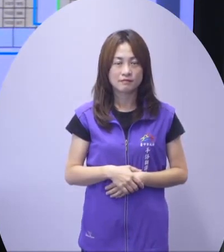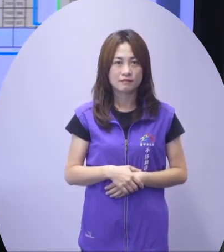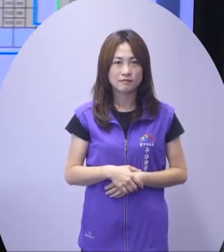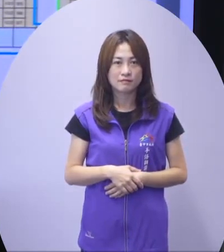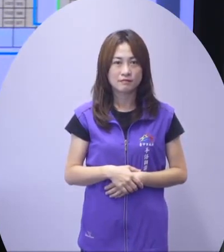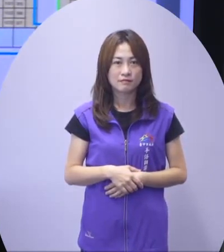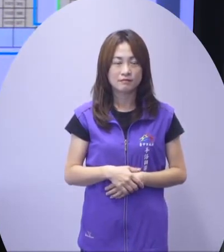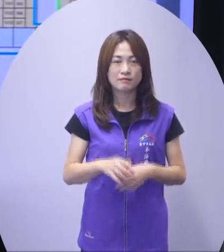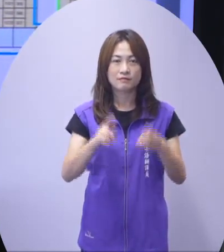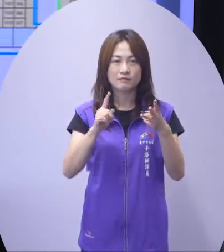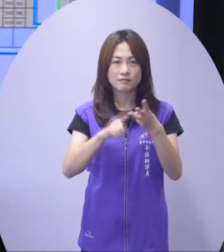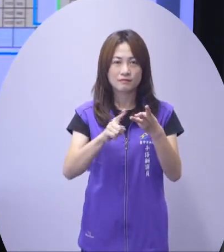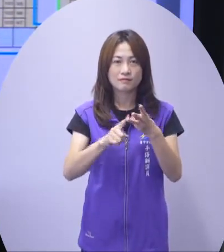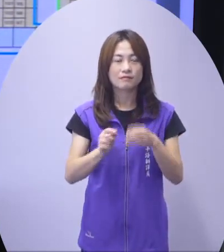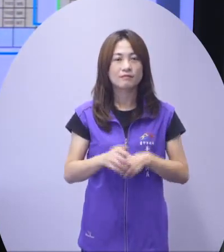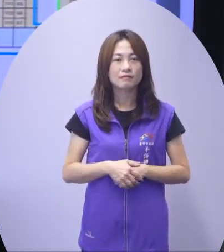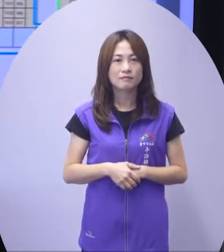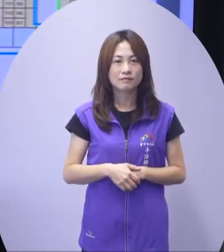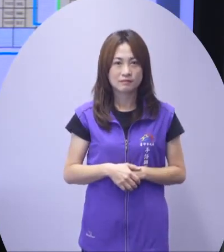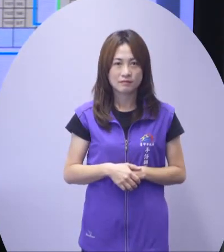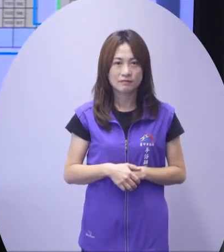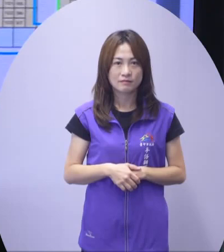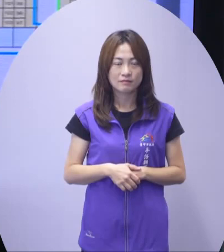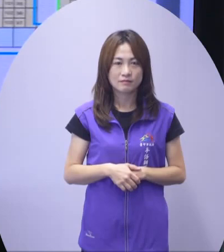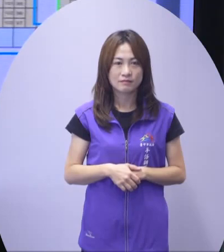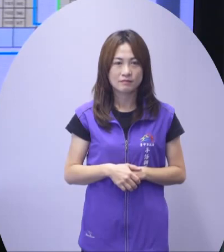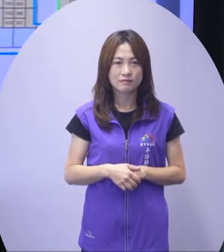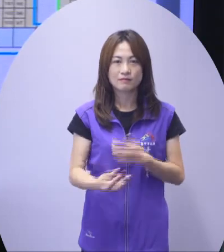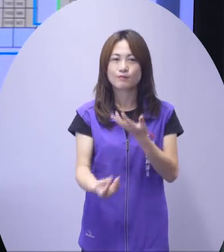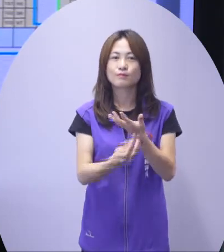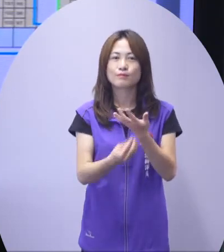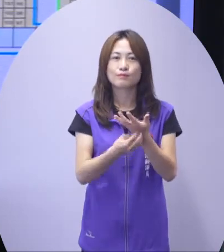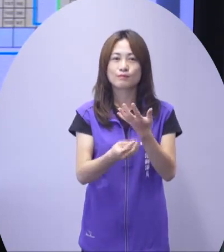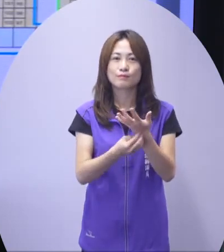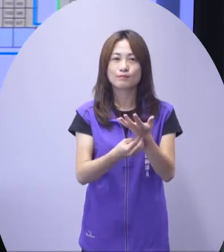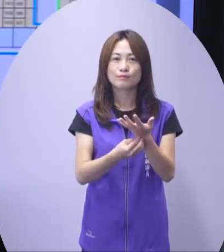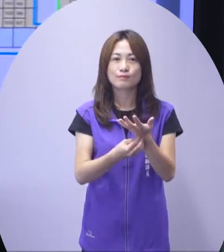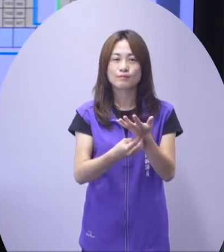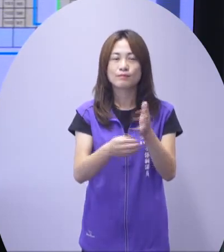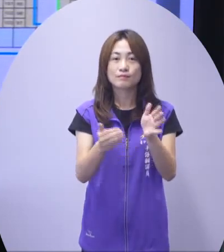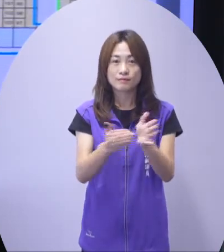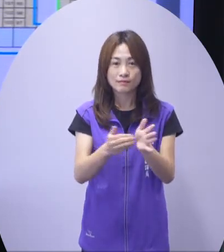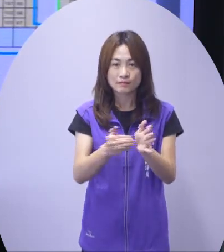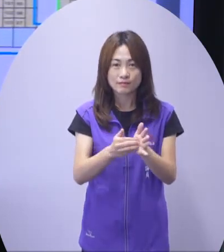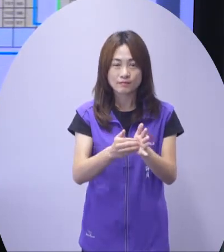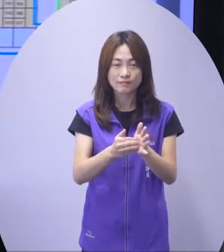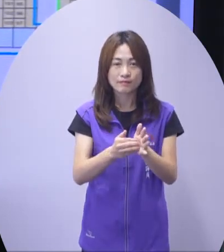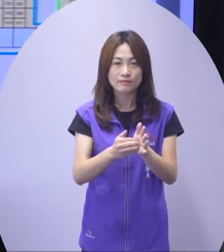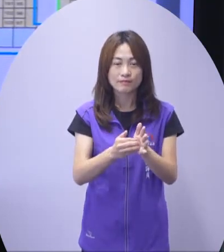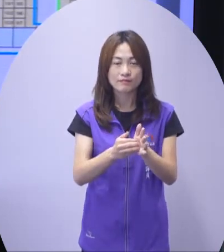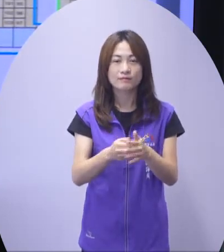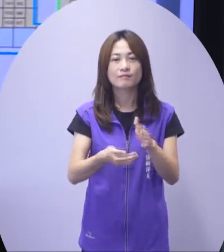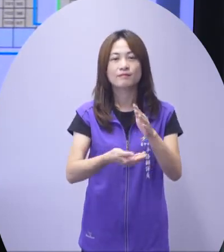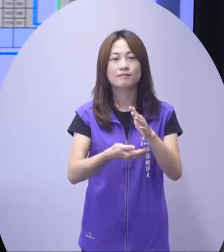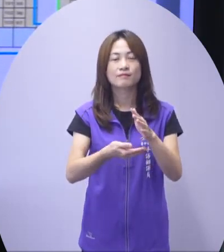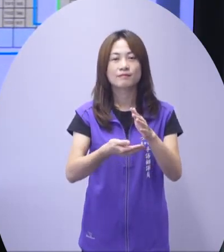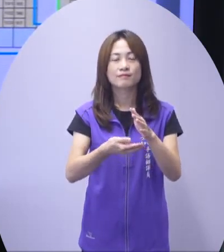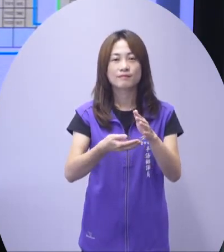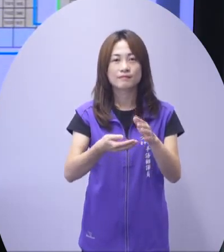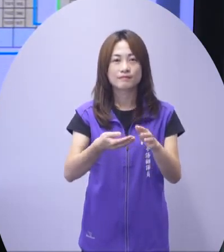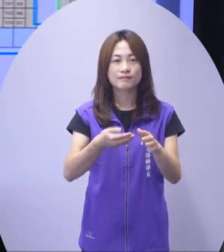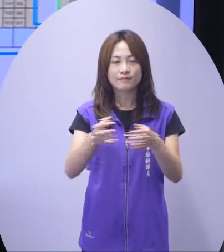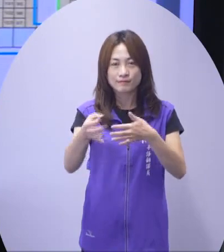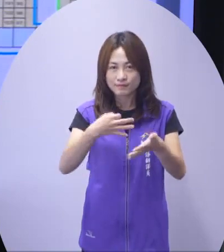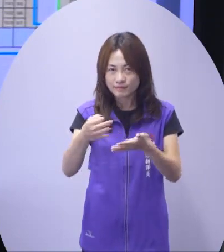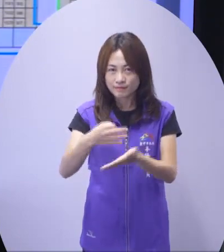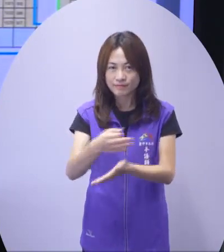政美食要提供游客，他们可以享受到哦，那个农村美食哦，我们的家政班